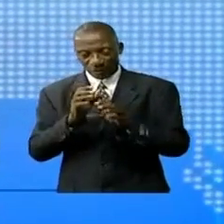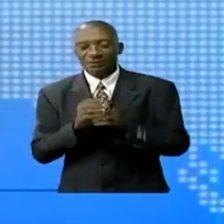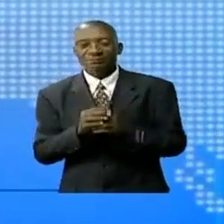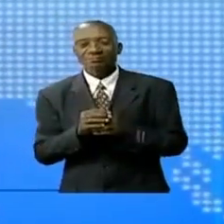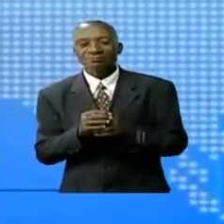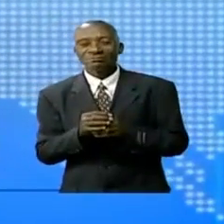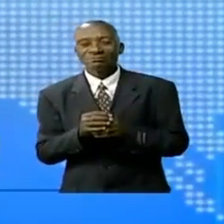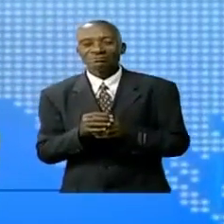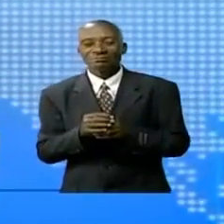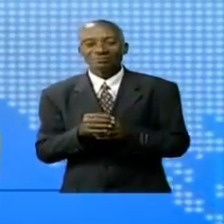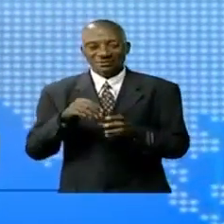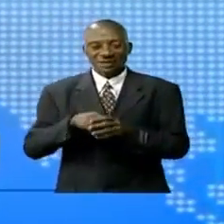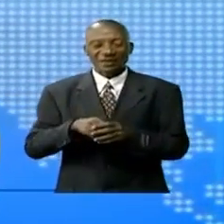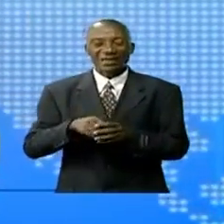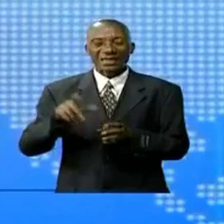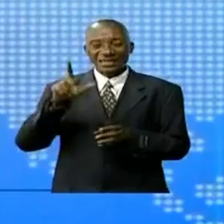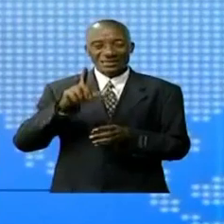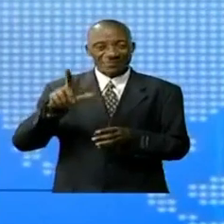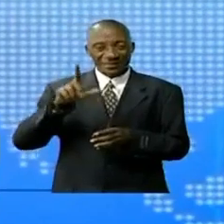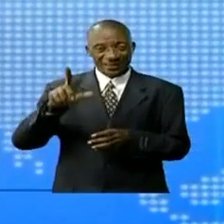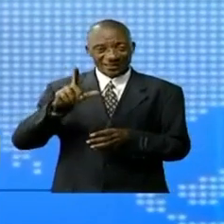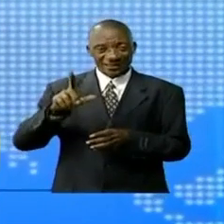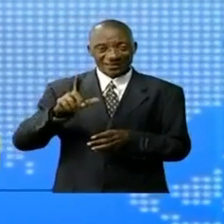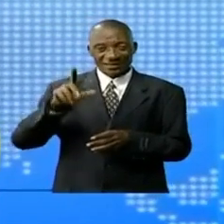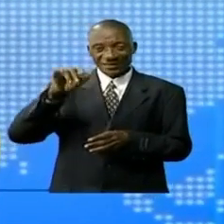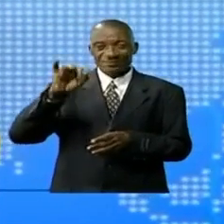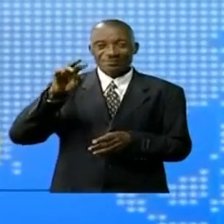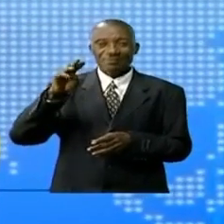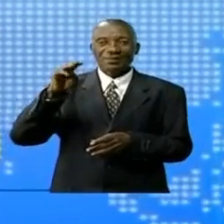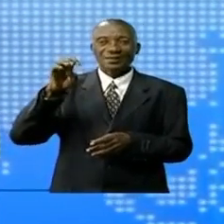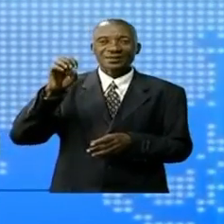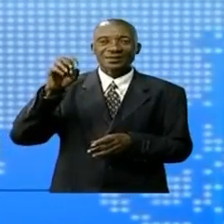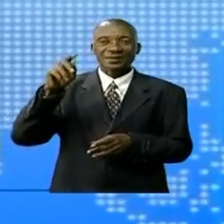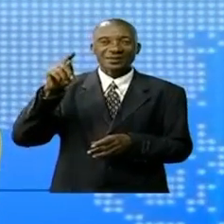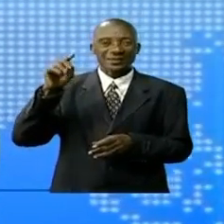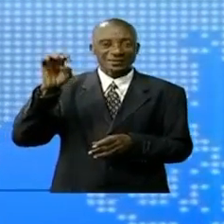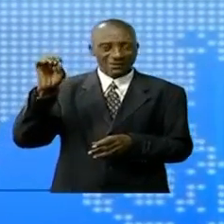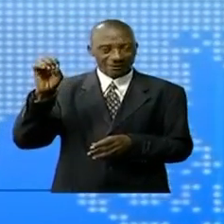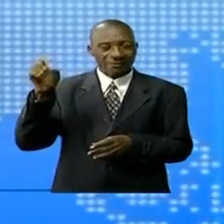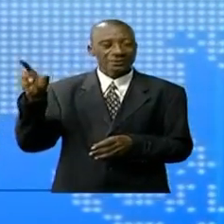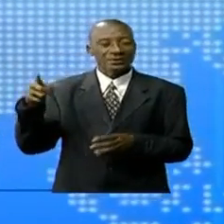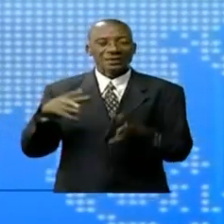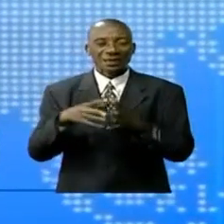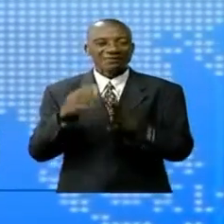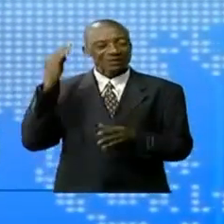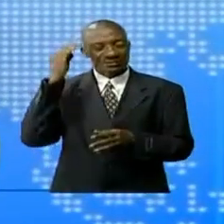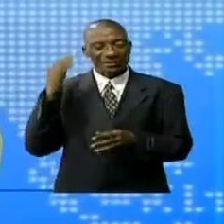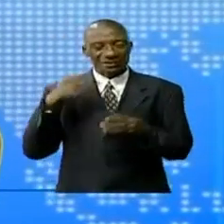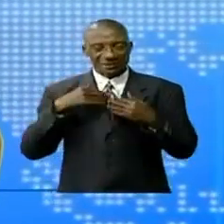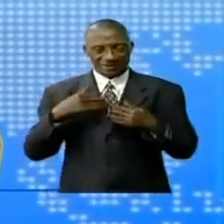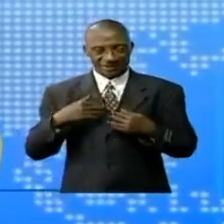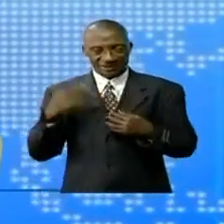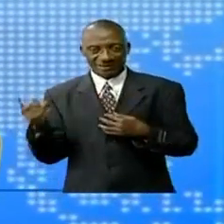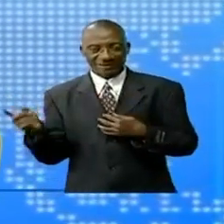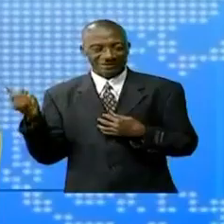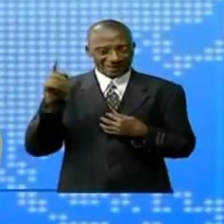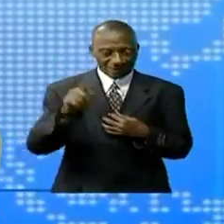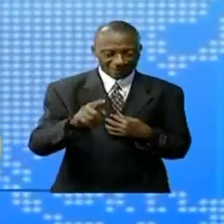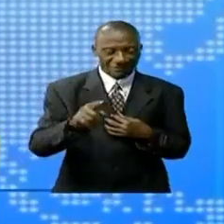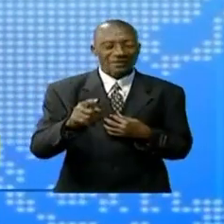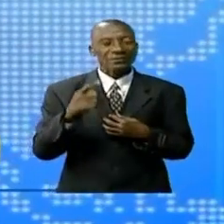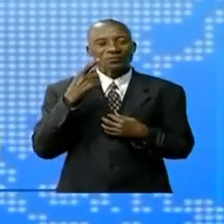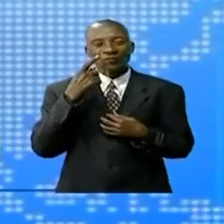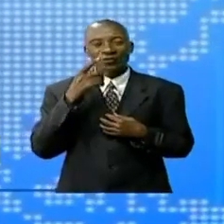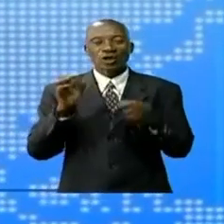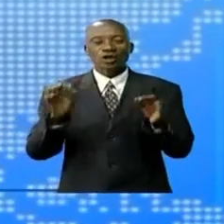dans la commune de Limété. Tel a été le sens de la visite du ministre de la Santé publique, Hygiène et Prévention, Jean-Jacques